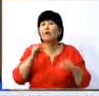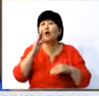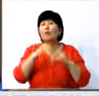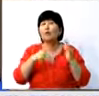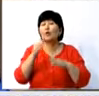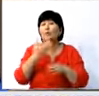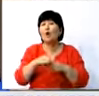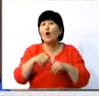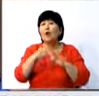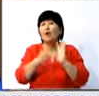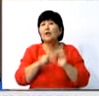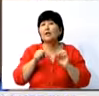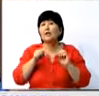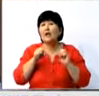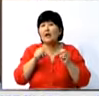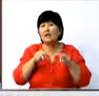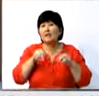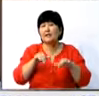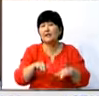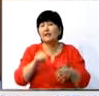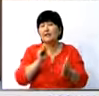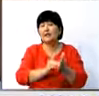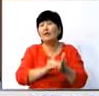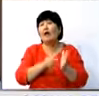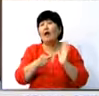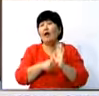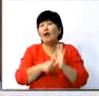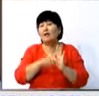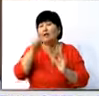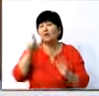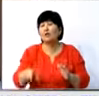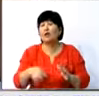саласында 16 қылмыстық іс тіркелді. 6 тұлға қылмыстық жауапкершілікке тартылып отыр.